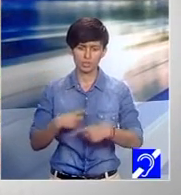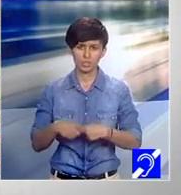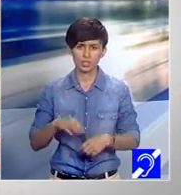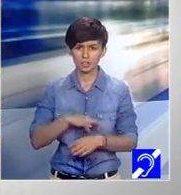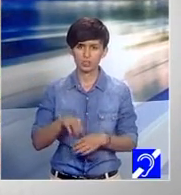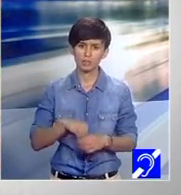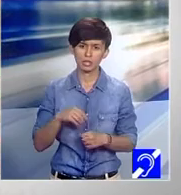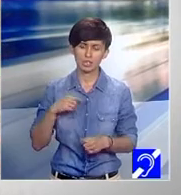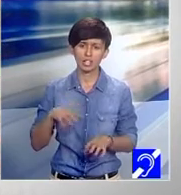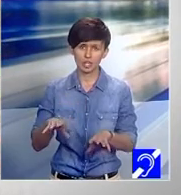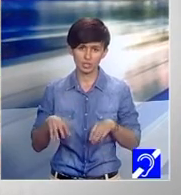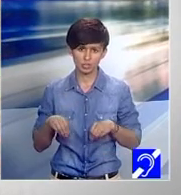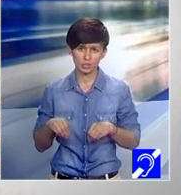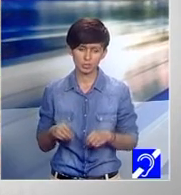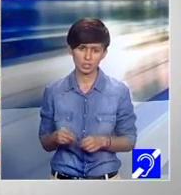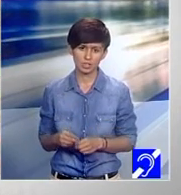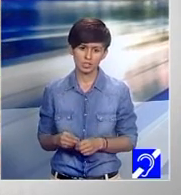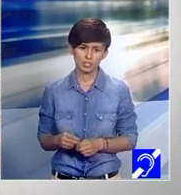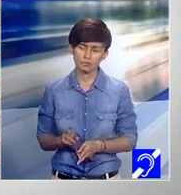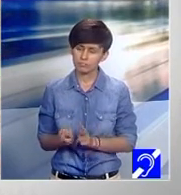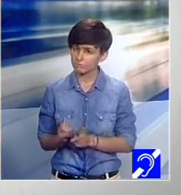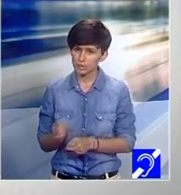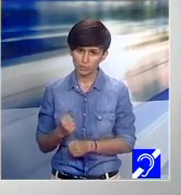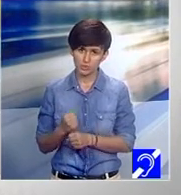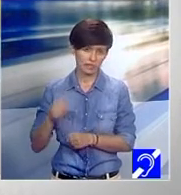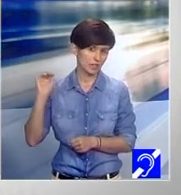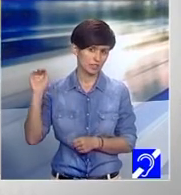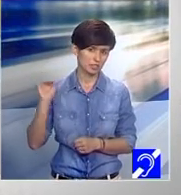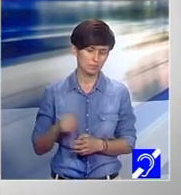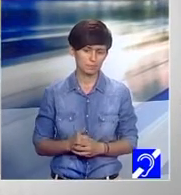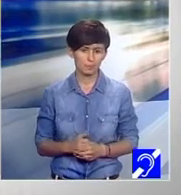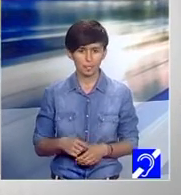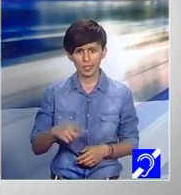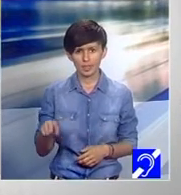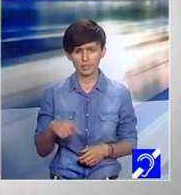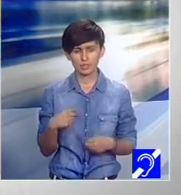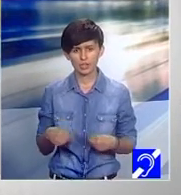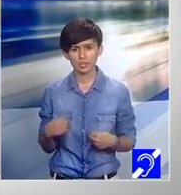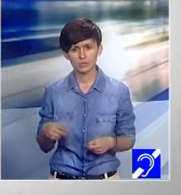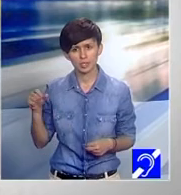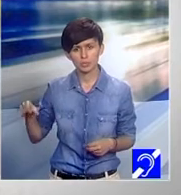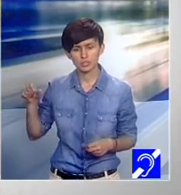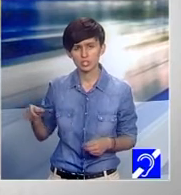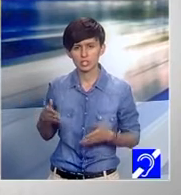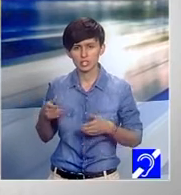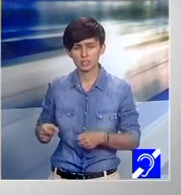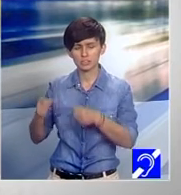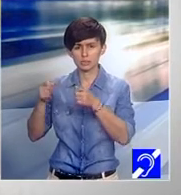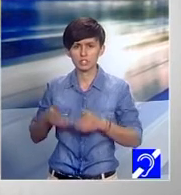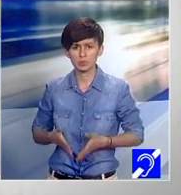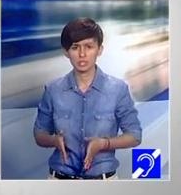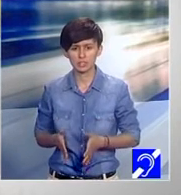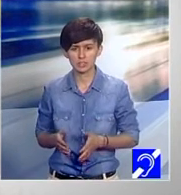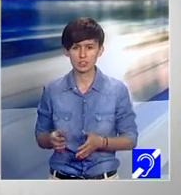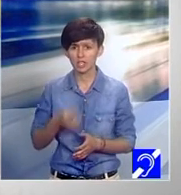se face? Noi explicăm personalului din maternități cum anume trebuie recoltate aceste buline